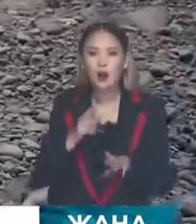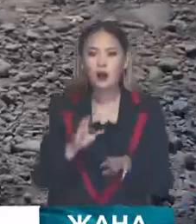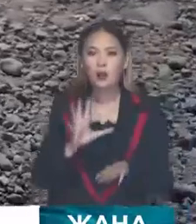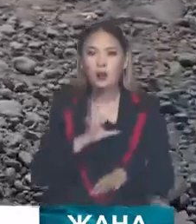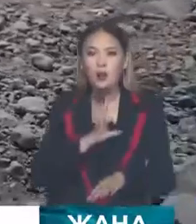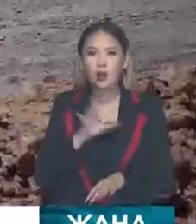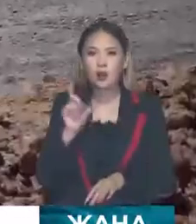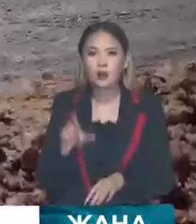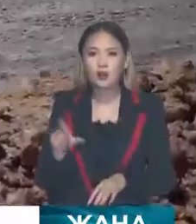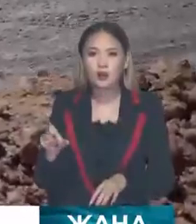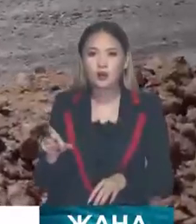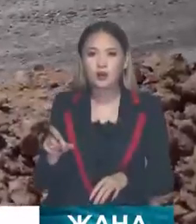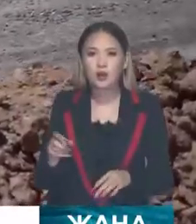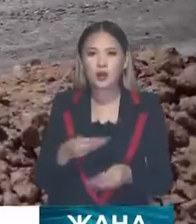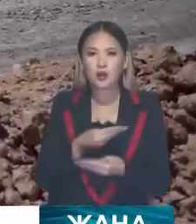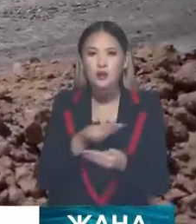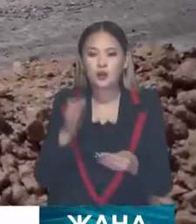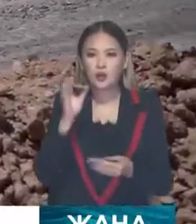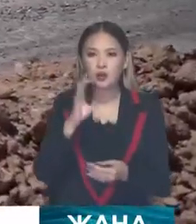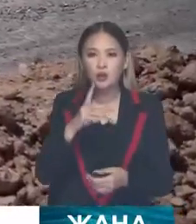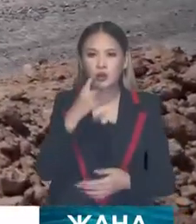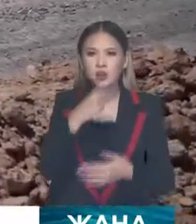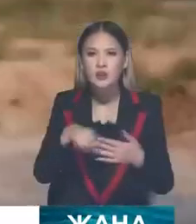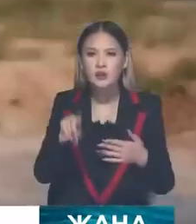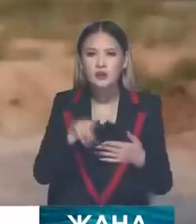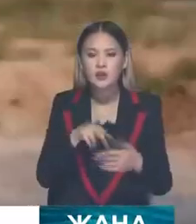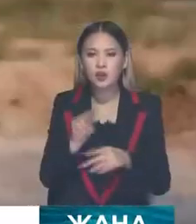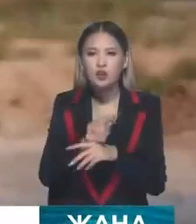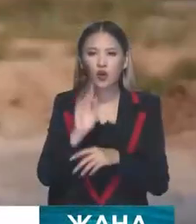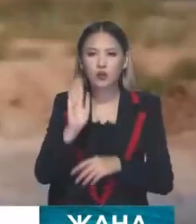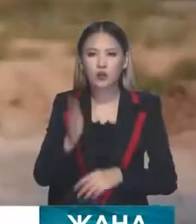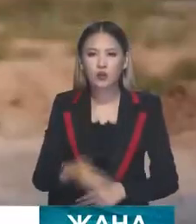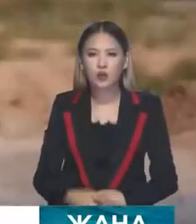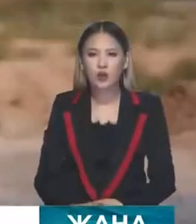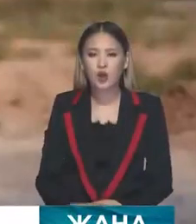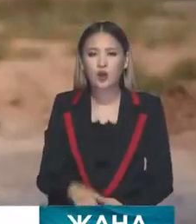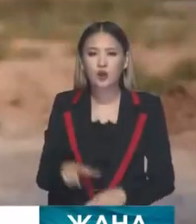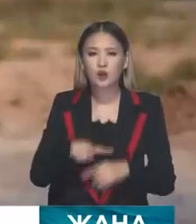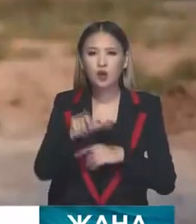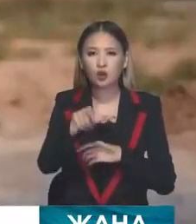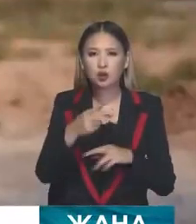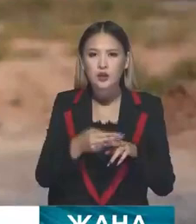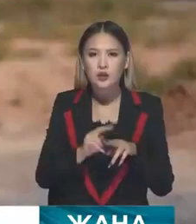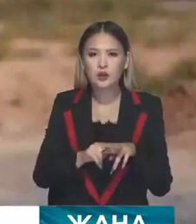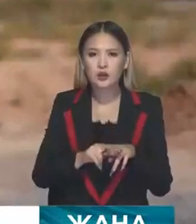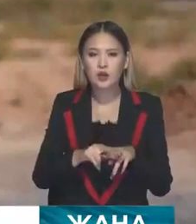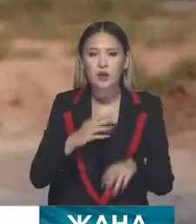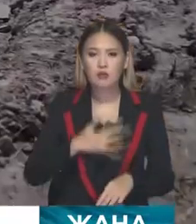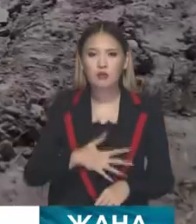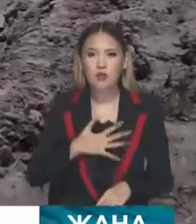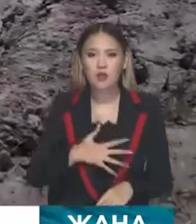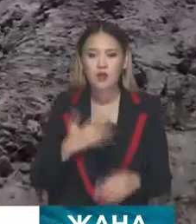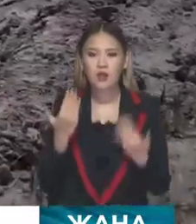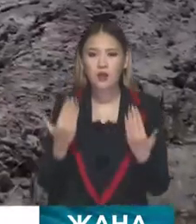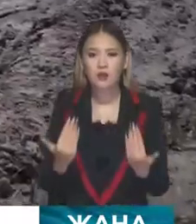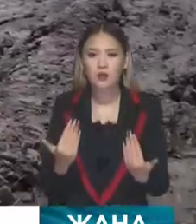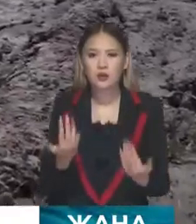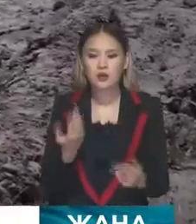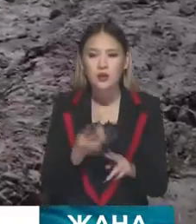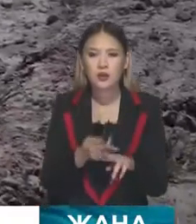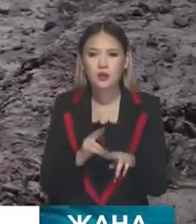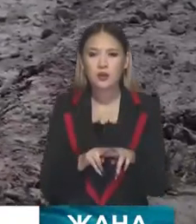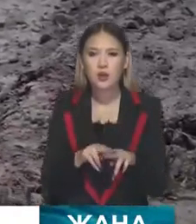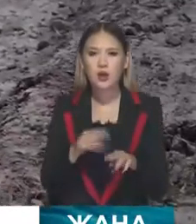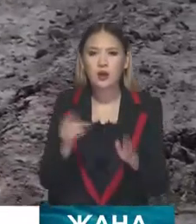қара жол қалыпқа келеді дегенге сенбейді. Енді жолдың сапасы қазіргі жағдайда дәл бүгінгі күні өте нашар. Мысалға